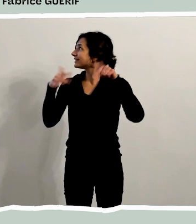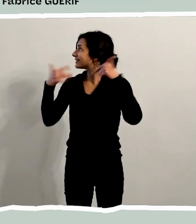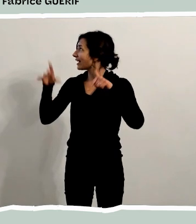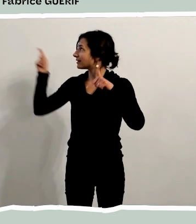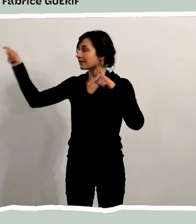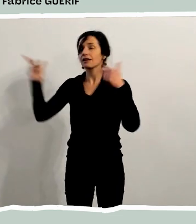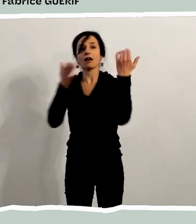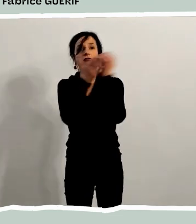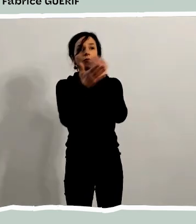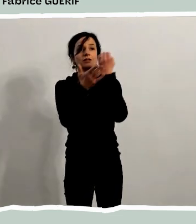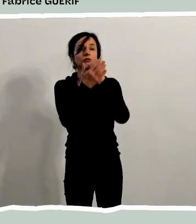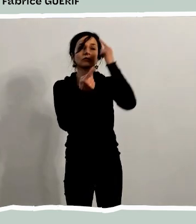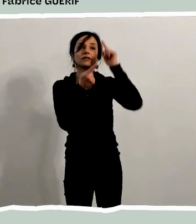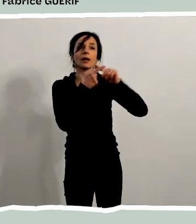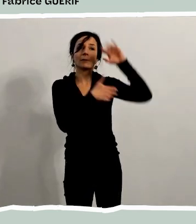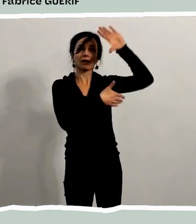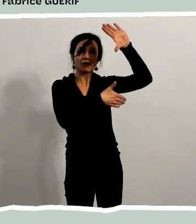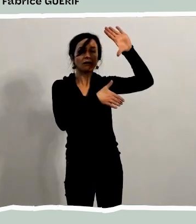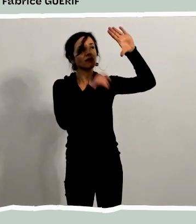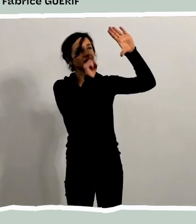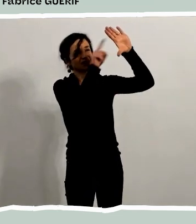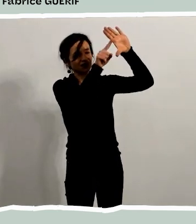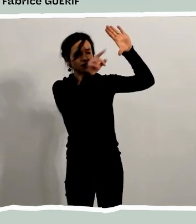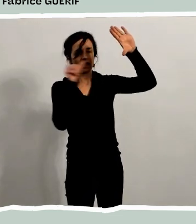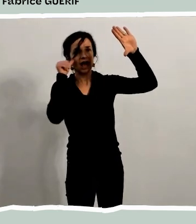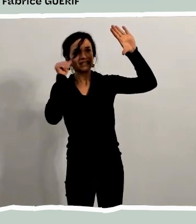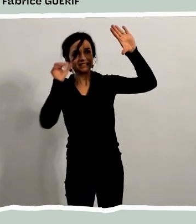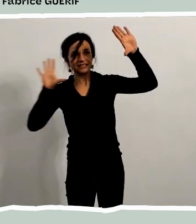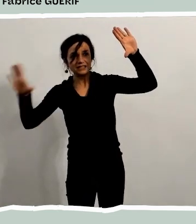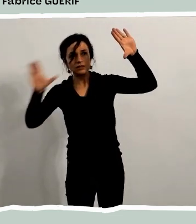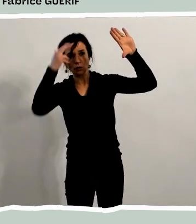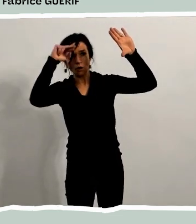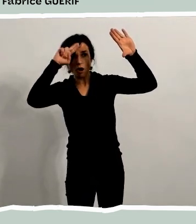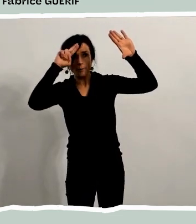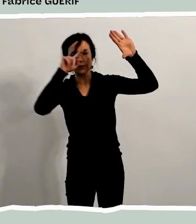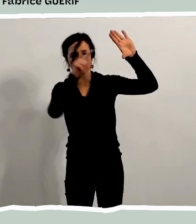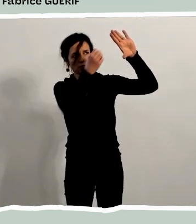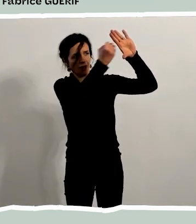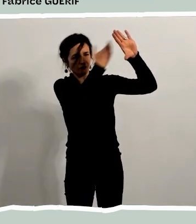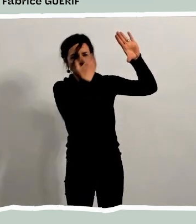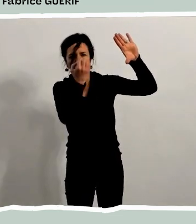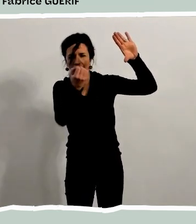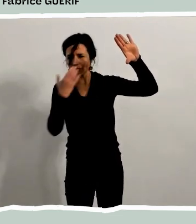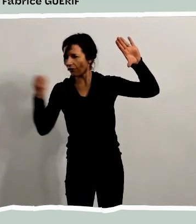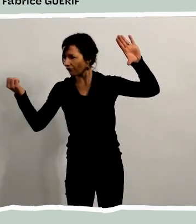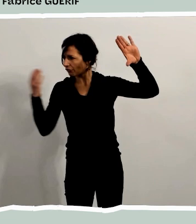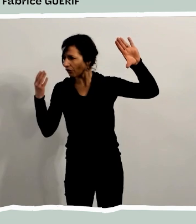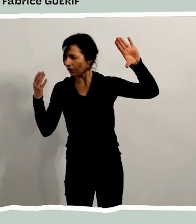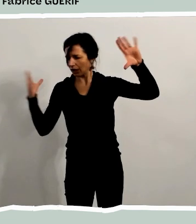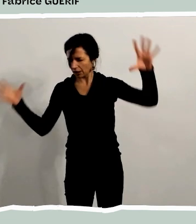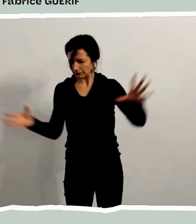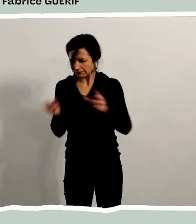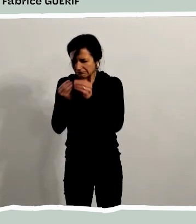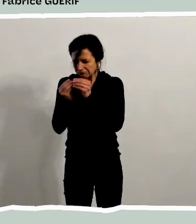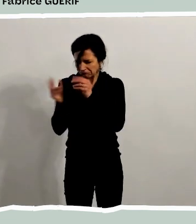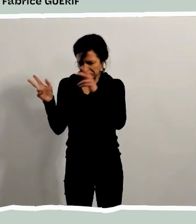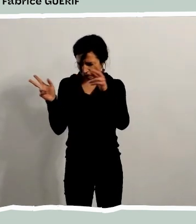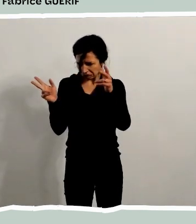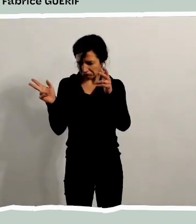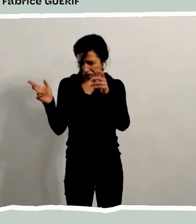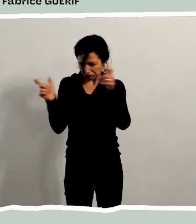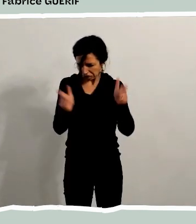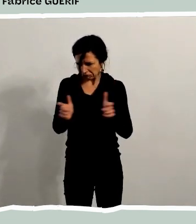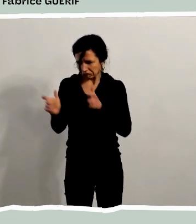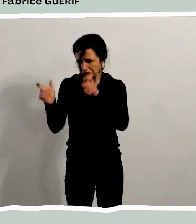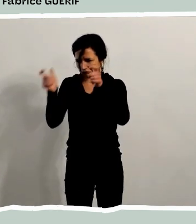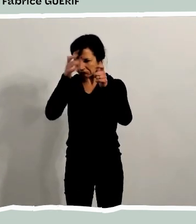sur l'Amérique du Nord, l'Asie et l'Europe et une partie de l'Asie. Et en fait, ce qu'on retrouvait, c'est que quand on